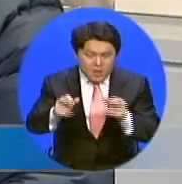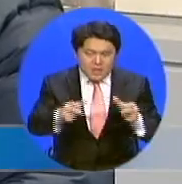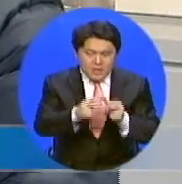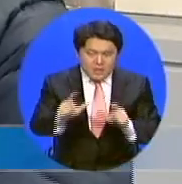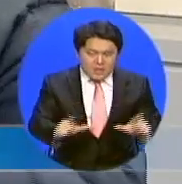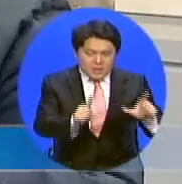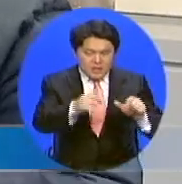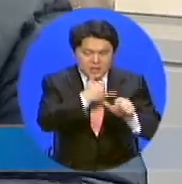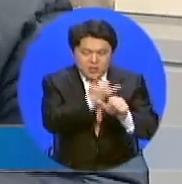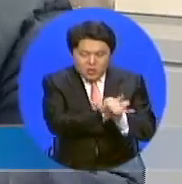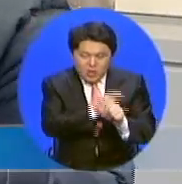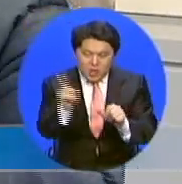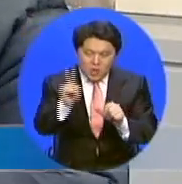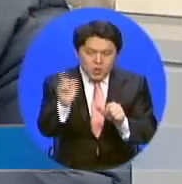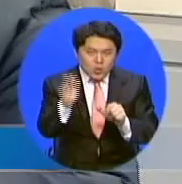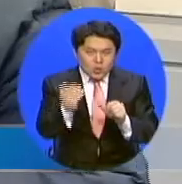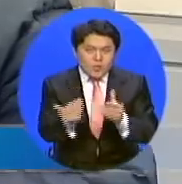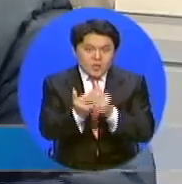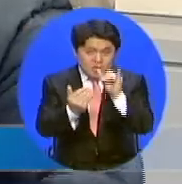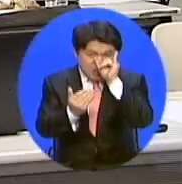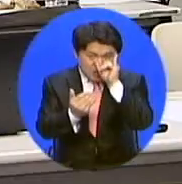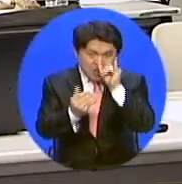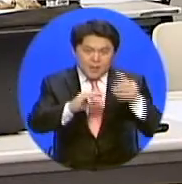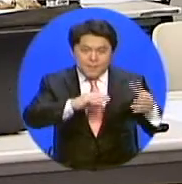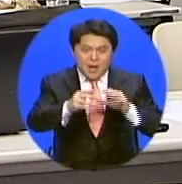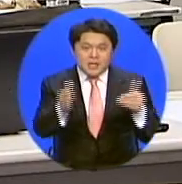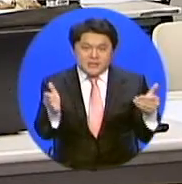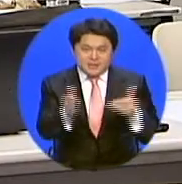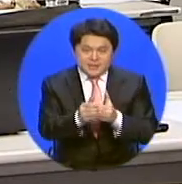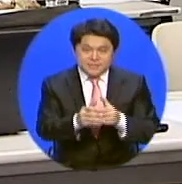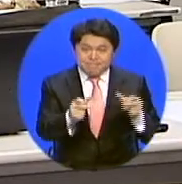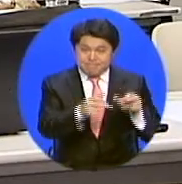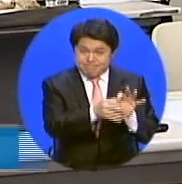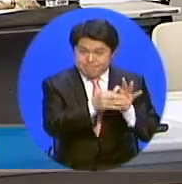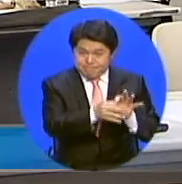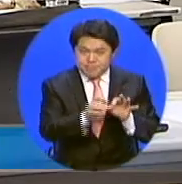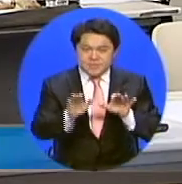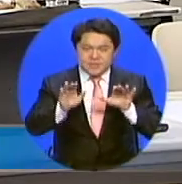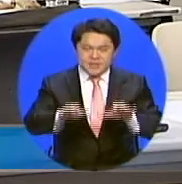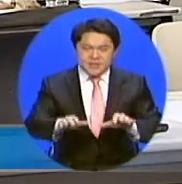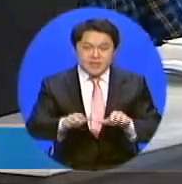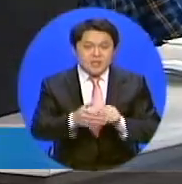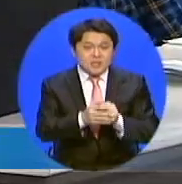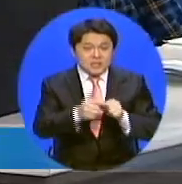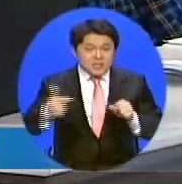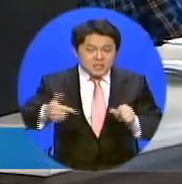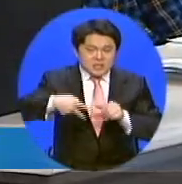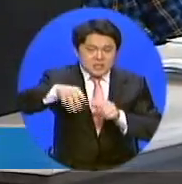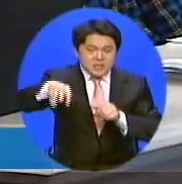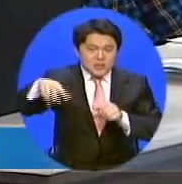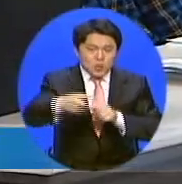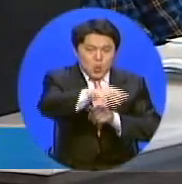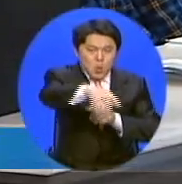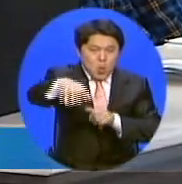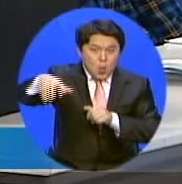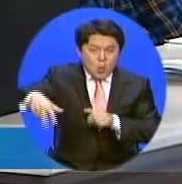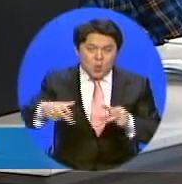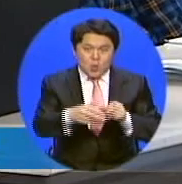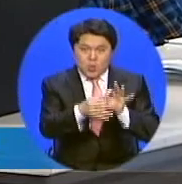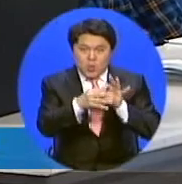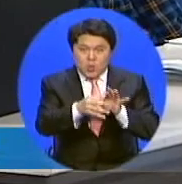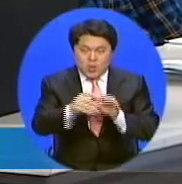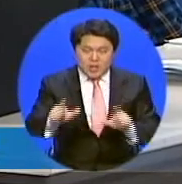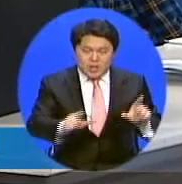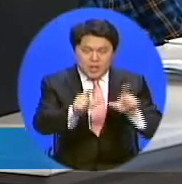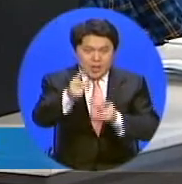어디까지 왔나라는 주제로 토론회를 열었습니다. 특히 장애계는 현재 광역시도별로 많은 장애인 자립 생활조례가